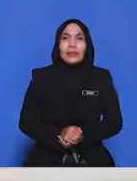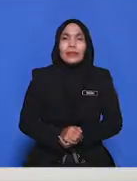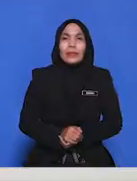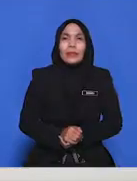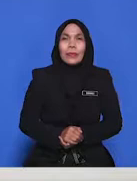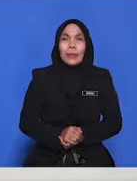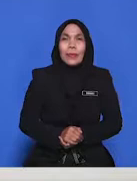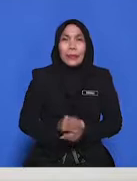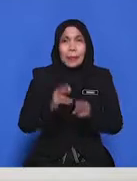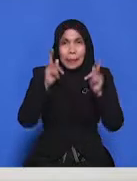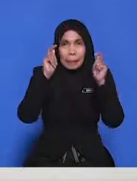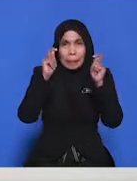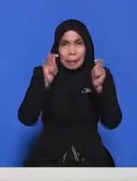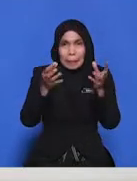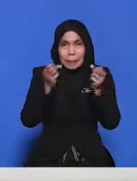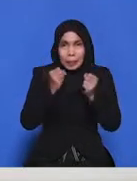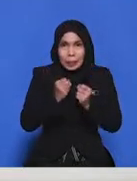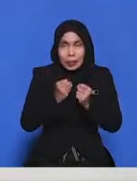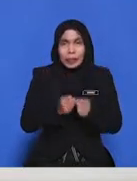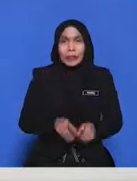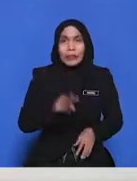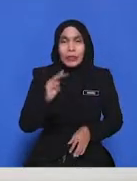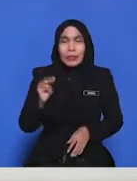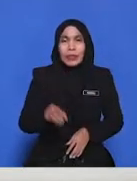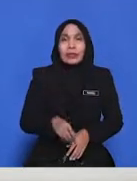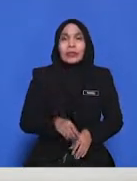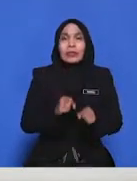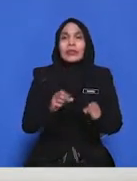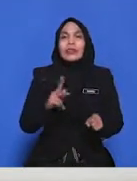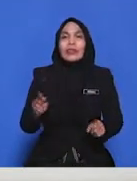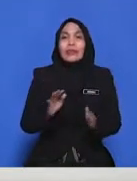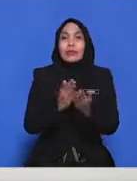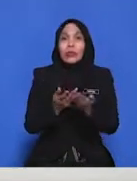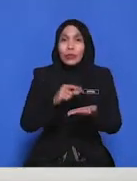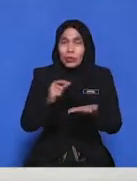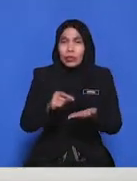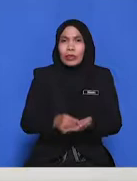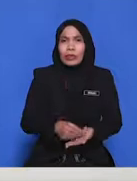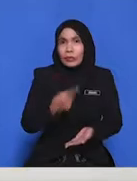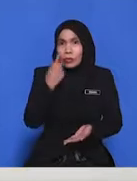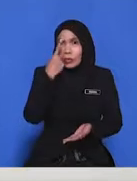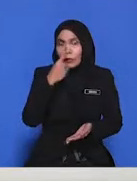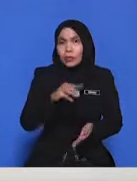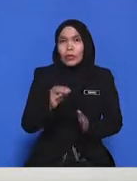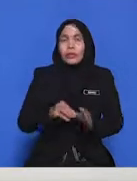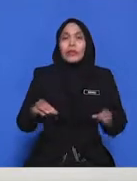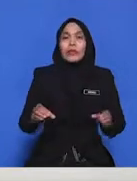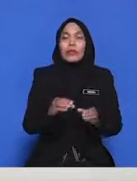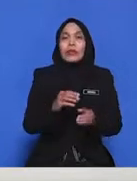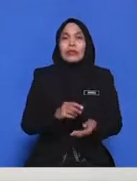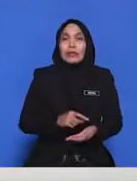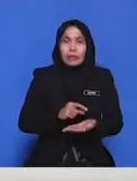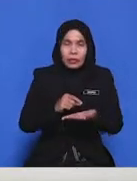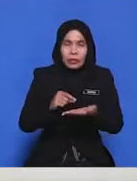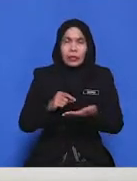Ustazah nak murid-murid sediakan dahulu buku tulis dan pen untuk membuat nota dan